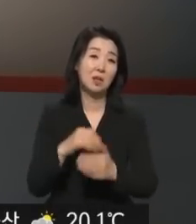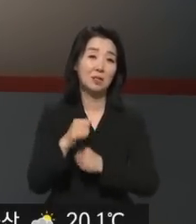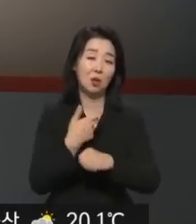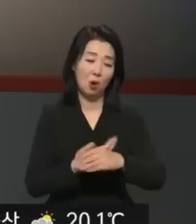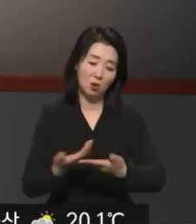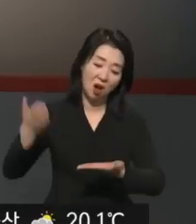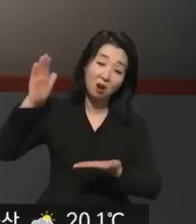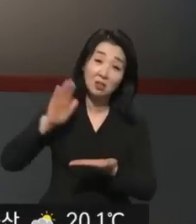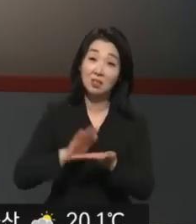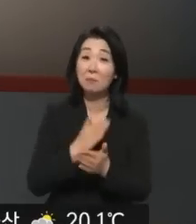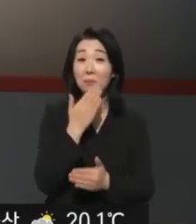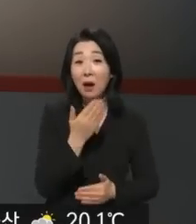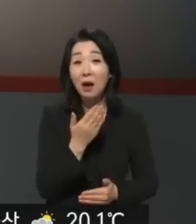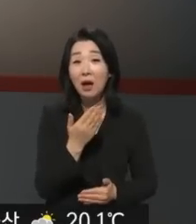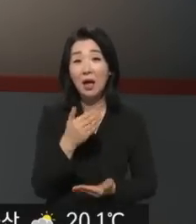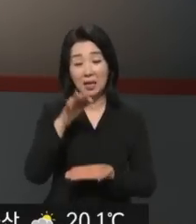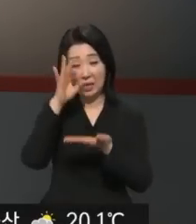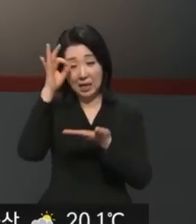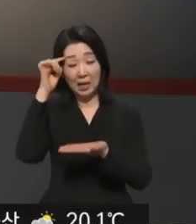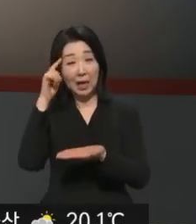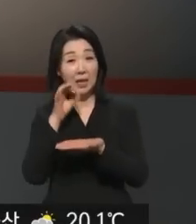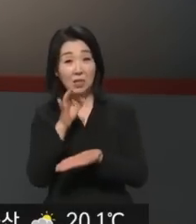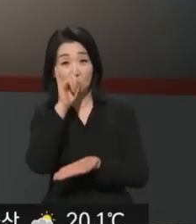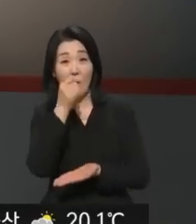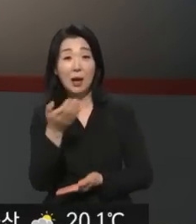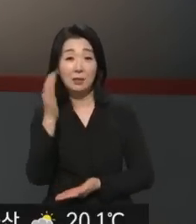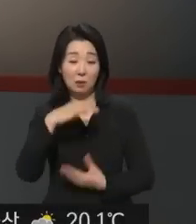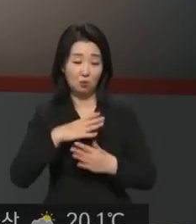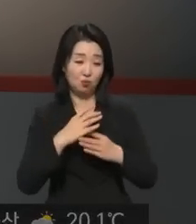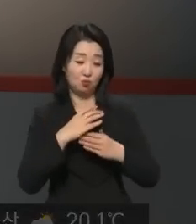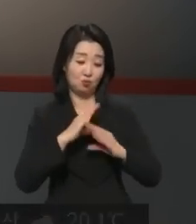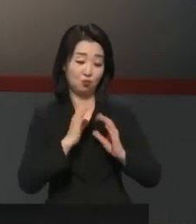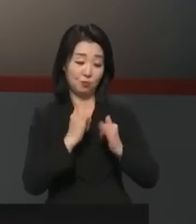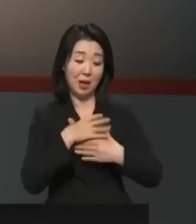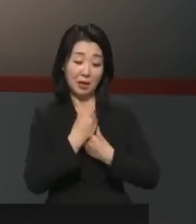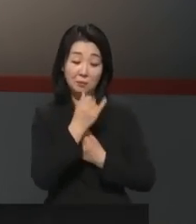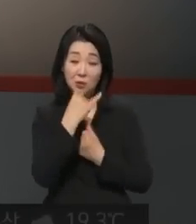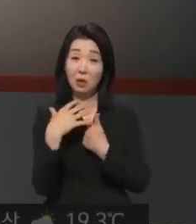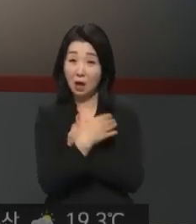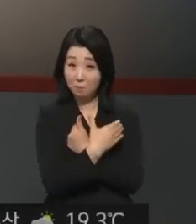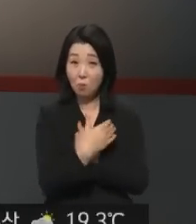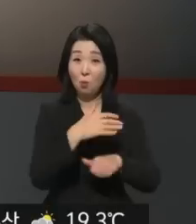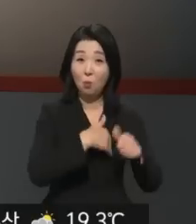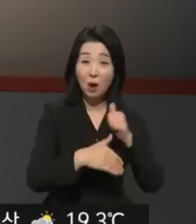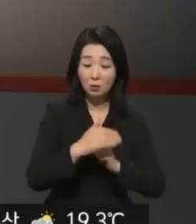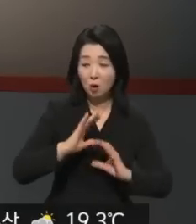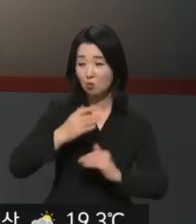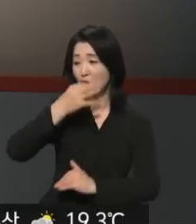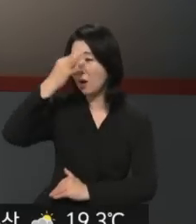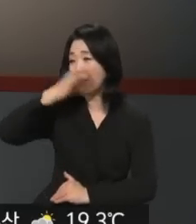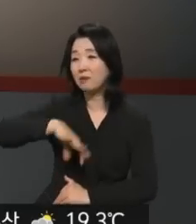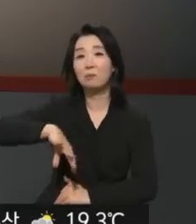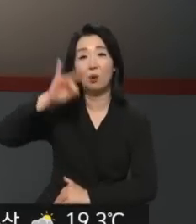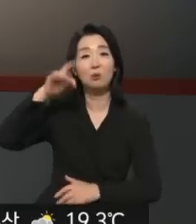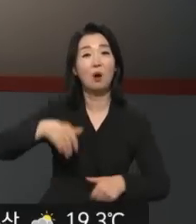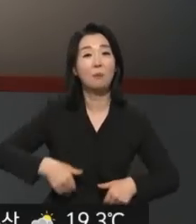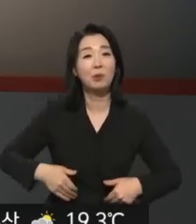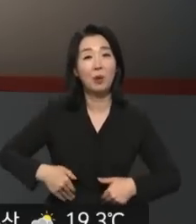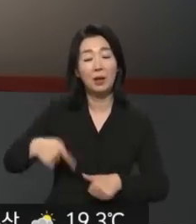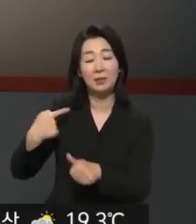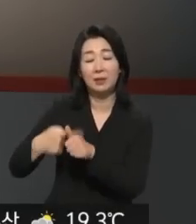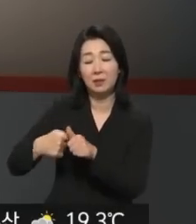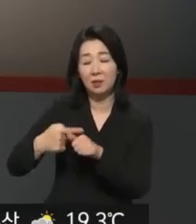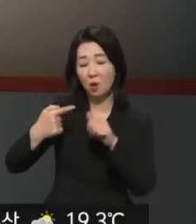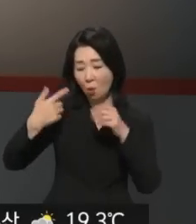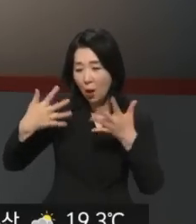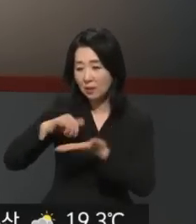혁신을 외쳤는데요. 가치도 좋지만 국민이 안심할 수 있는 안보 환경 그리고 국익을 챙겨야 한다는 쓴소리는 새겨들어야 할